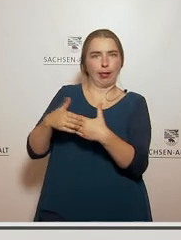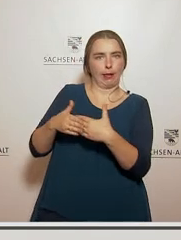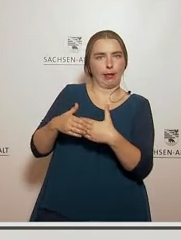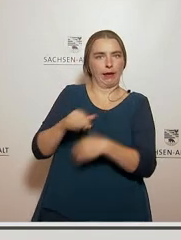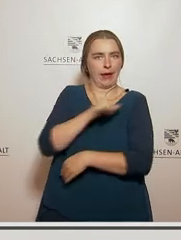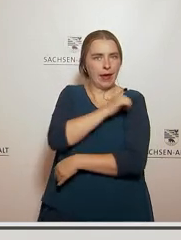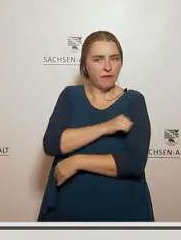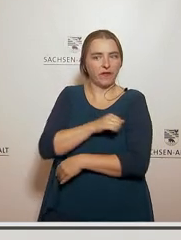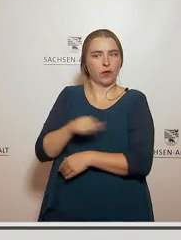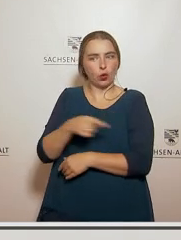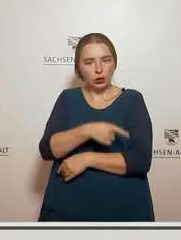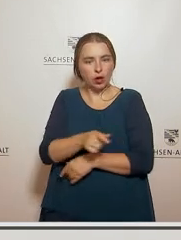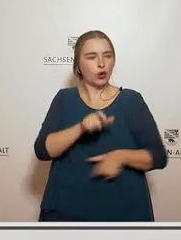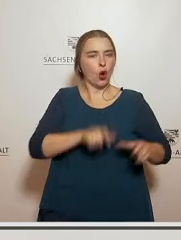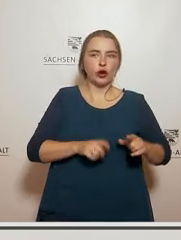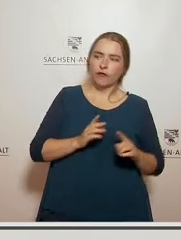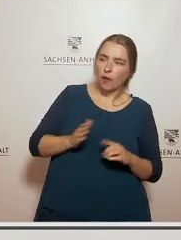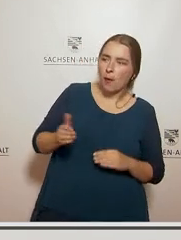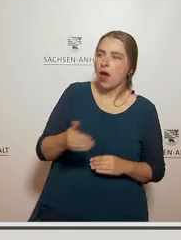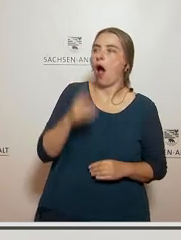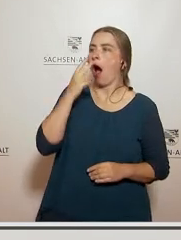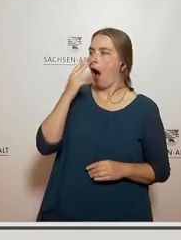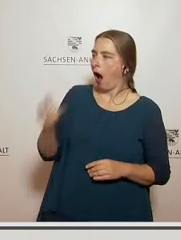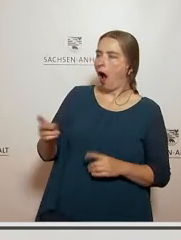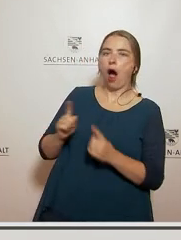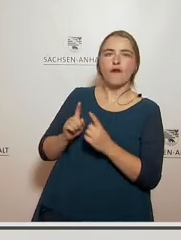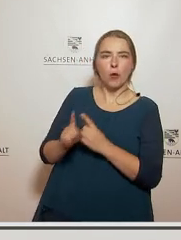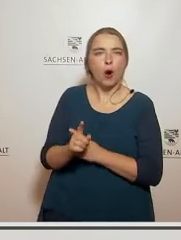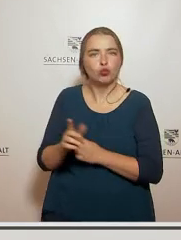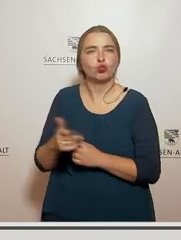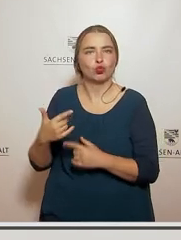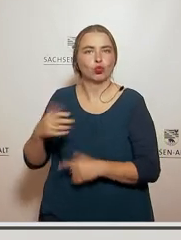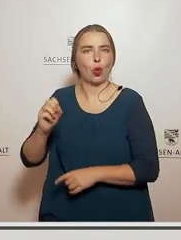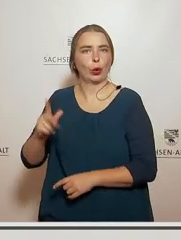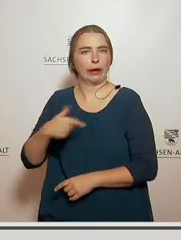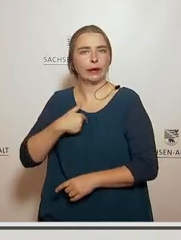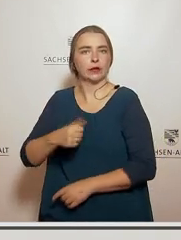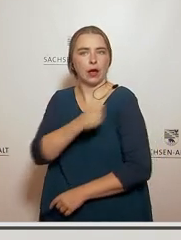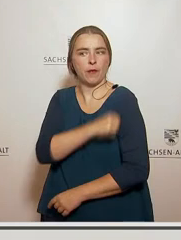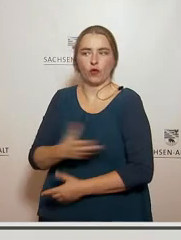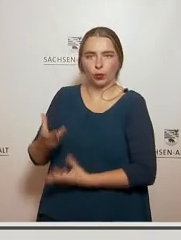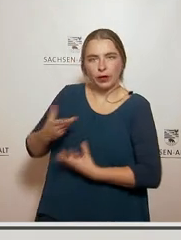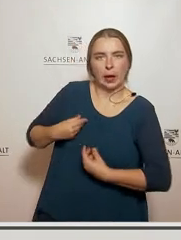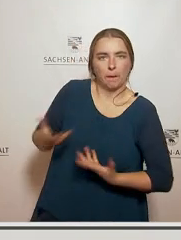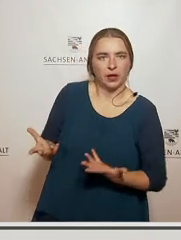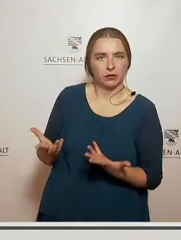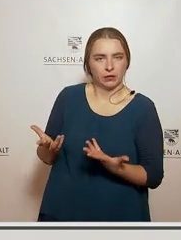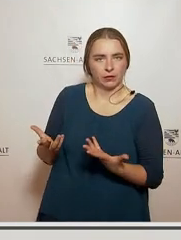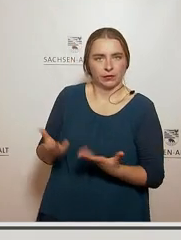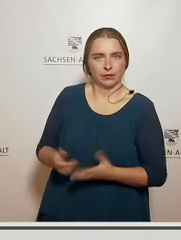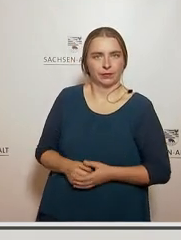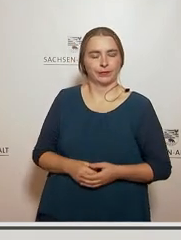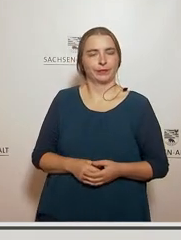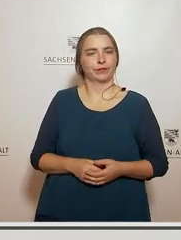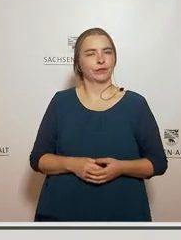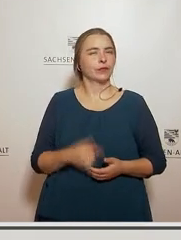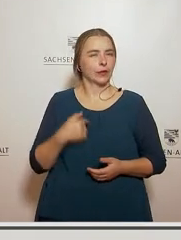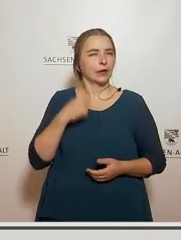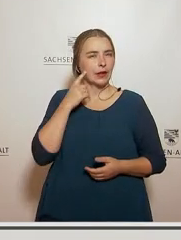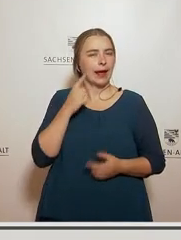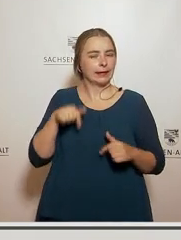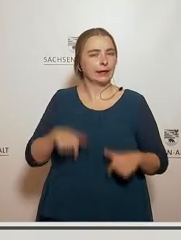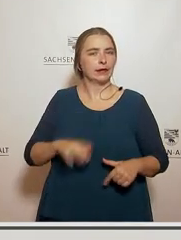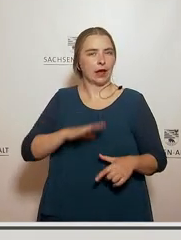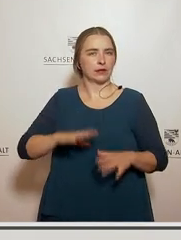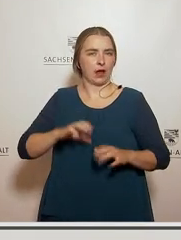Menschen zu animieren, sich impfen zu lassen. Was wir heute auch nochmal im Kabinett gesagt haben, vielleicht macht sich